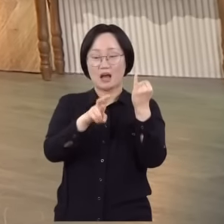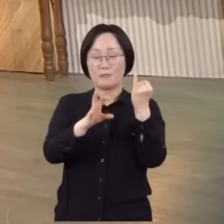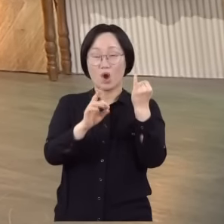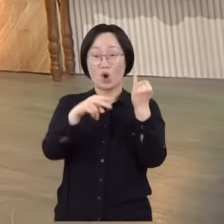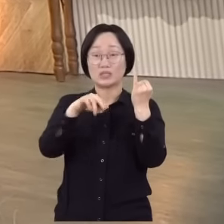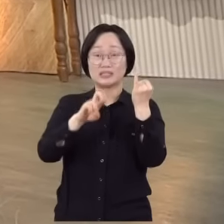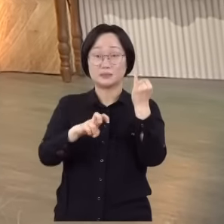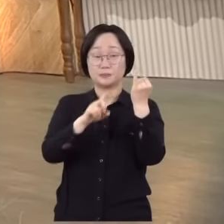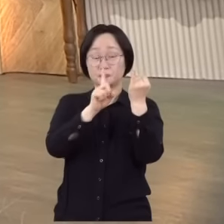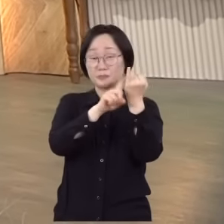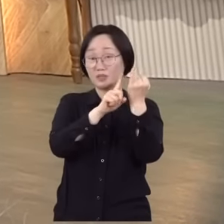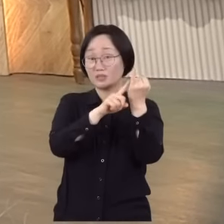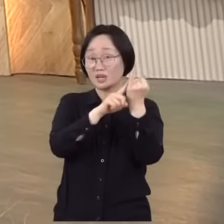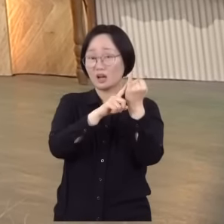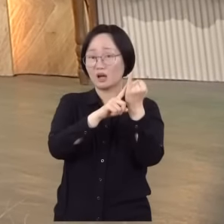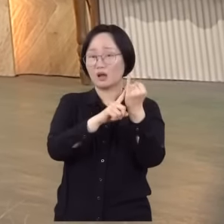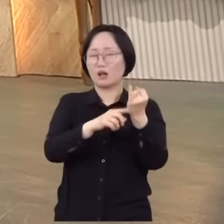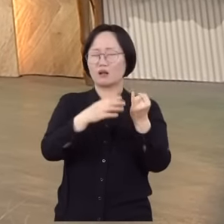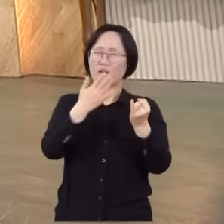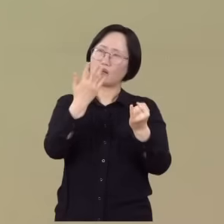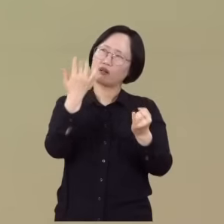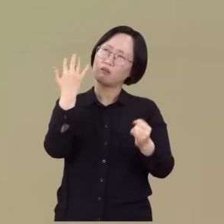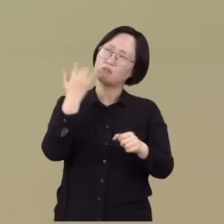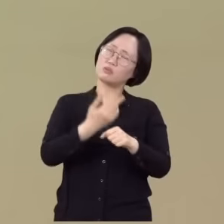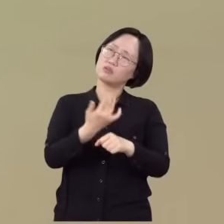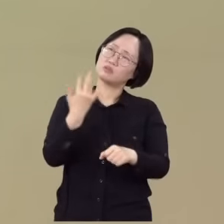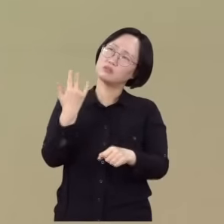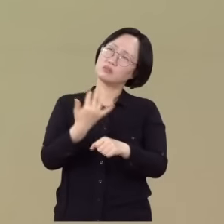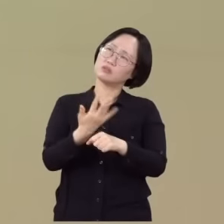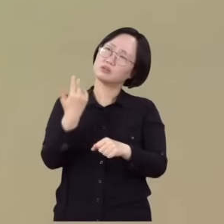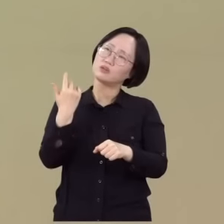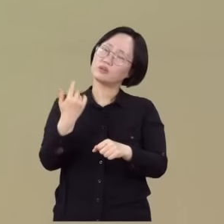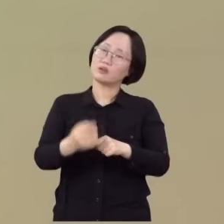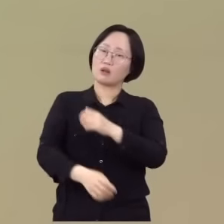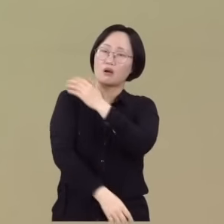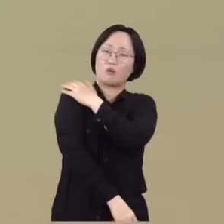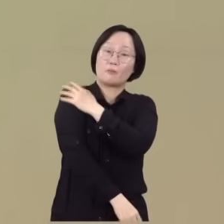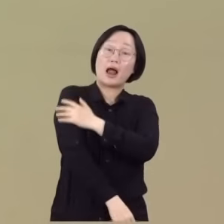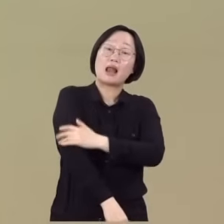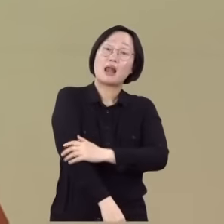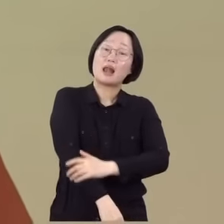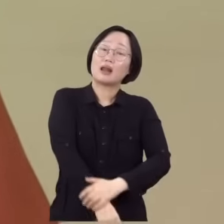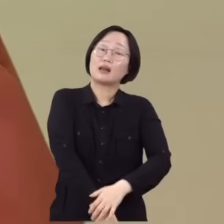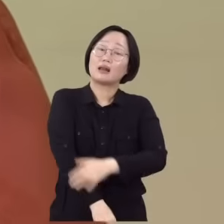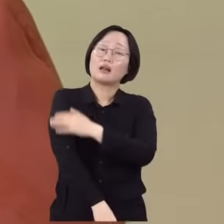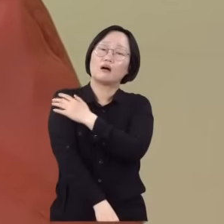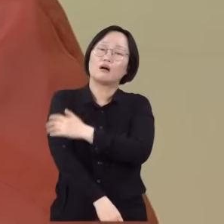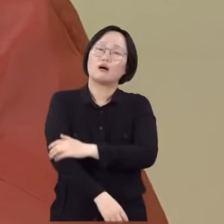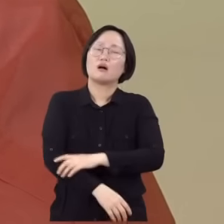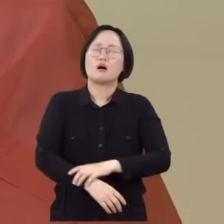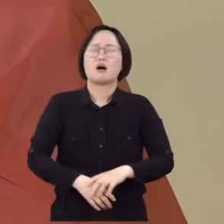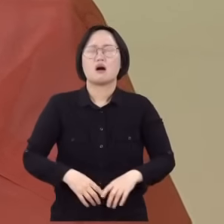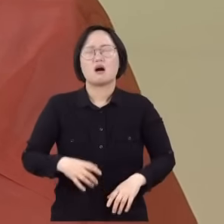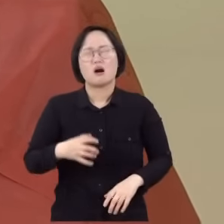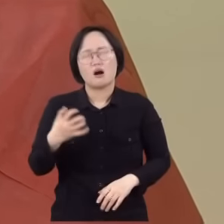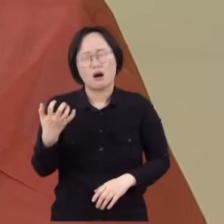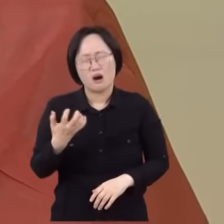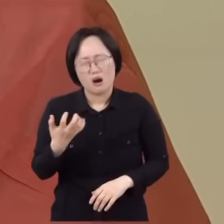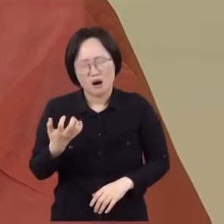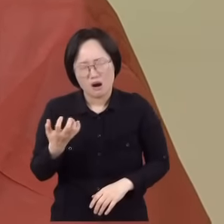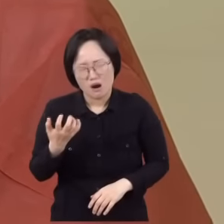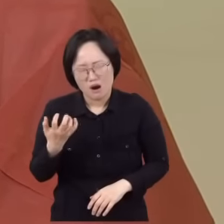고생하셨다 한동안 고생하셨 오른팔이 너무 통증이 심하고 아파서 팔을